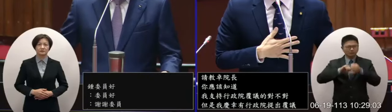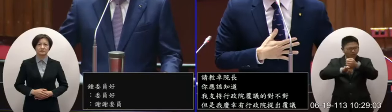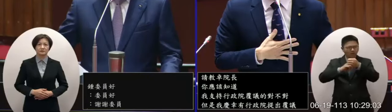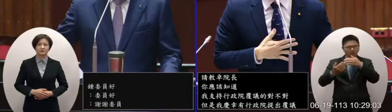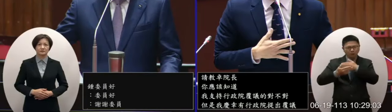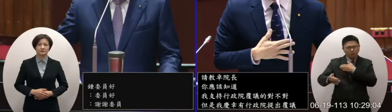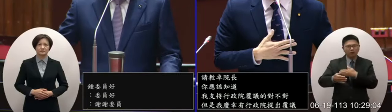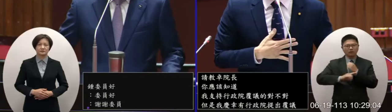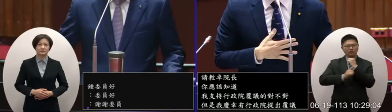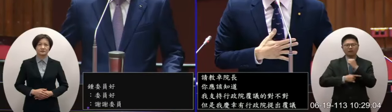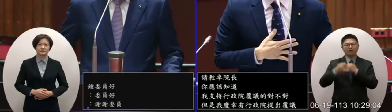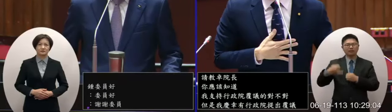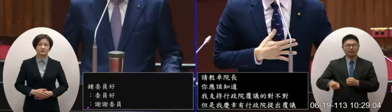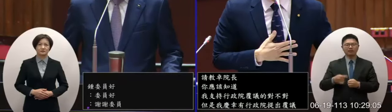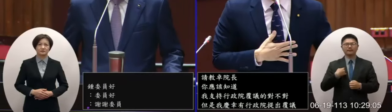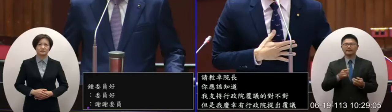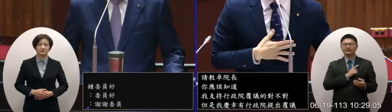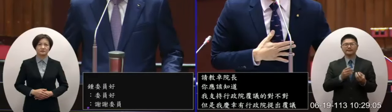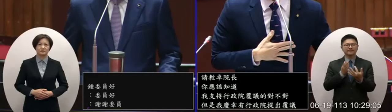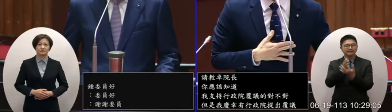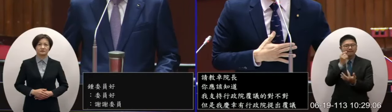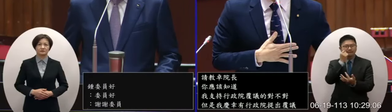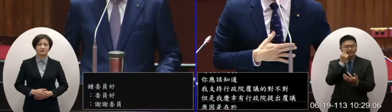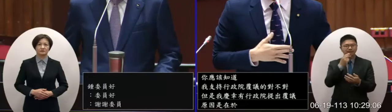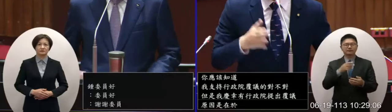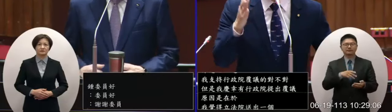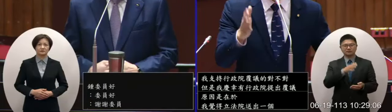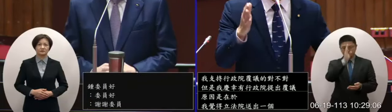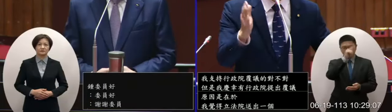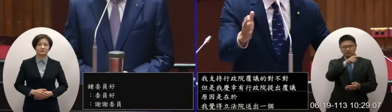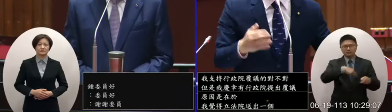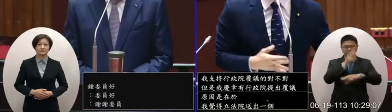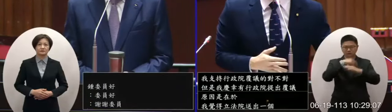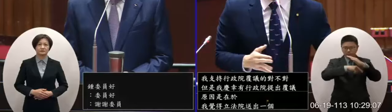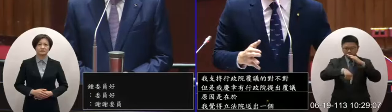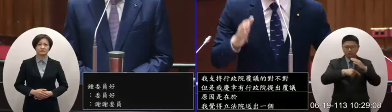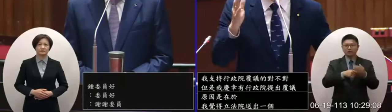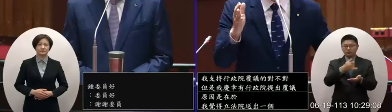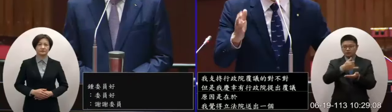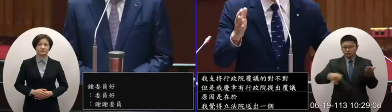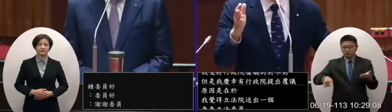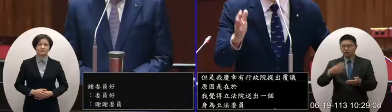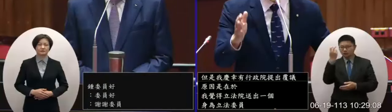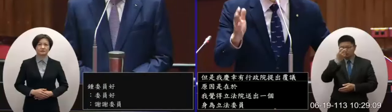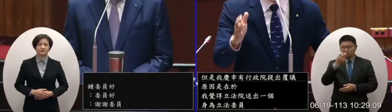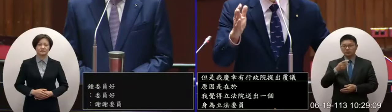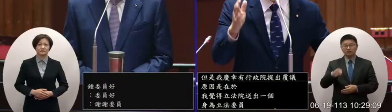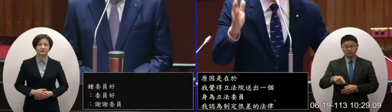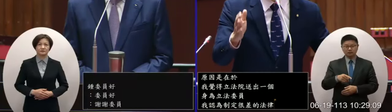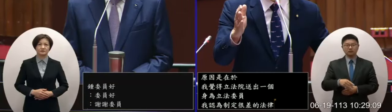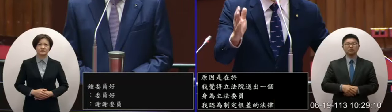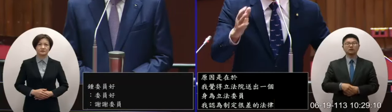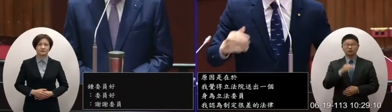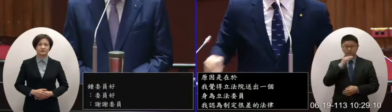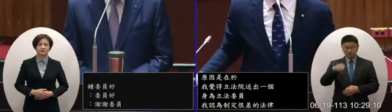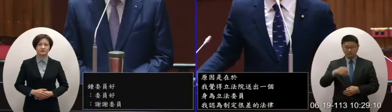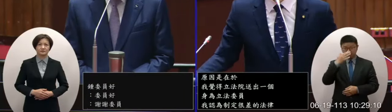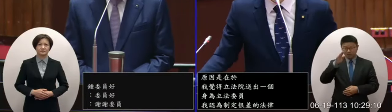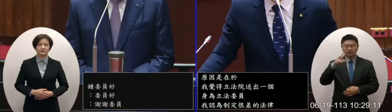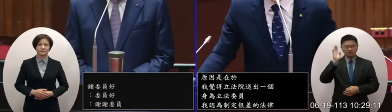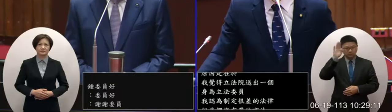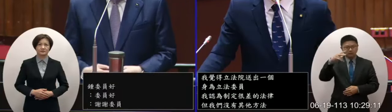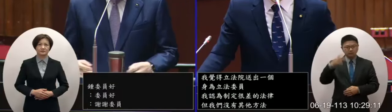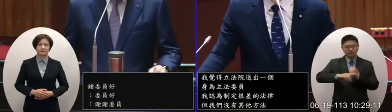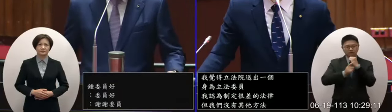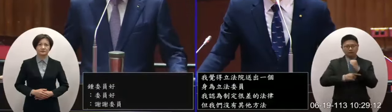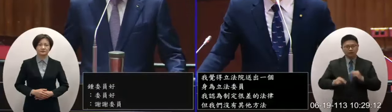律，但是我们没有其他的方法，就透过行政院提出复议支持他成功后，我们才有能力去改变这个法律。您